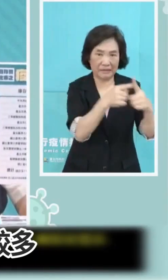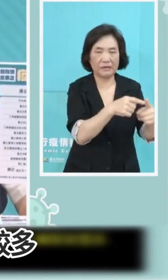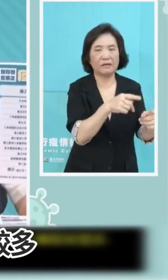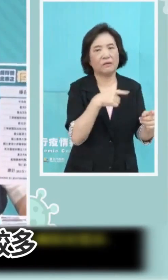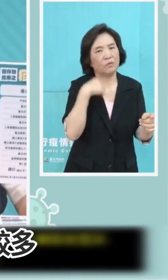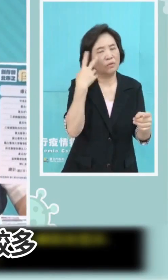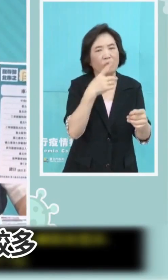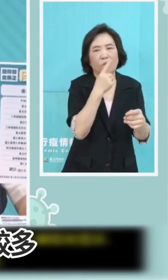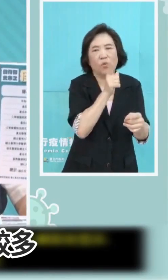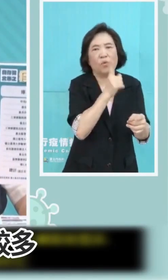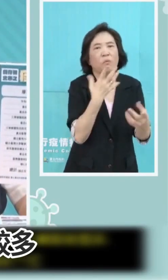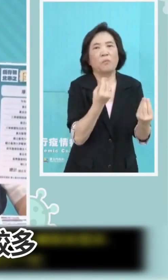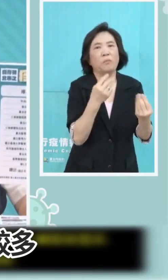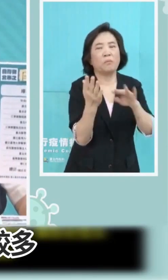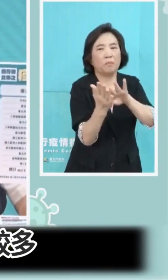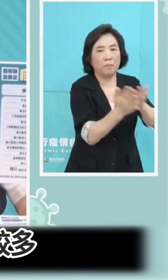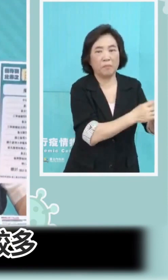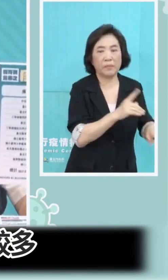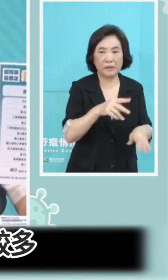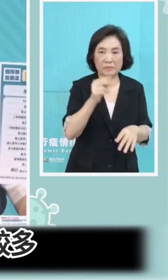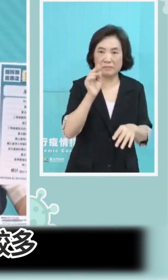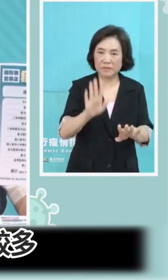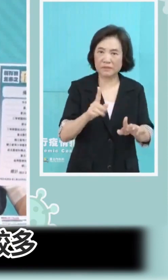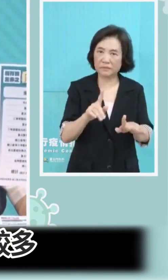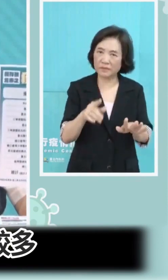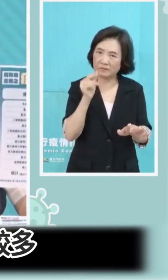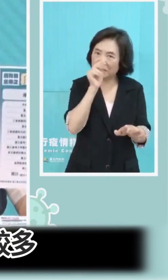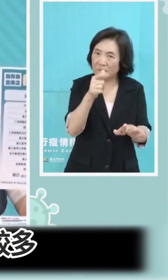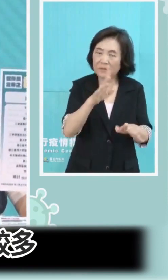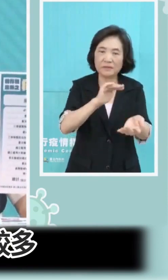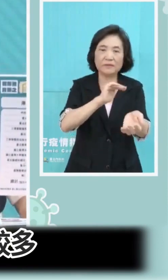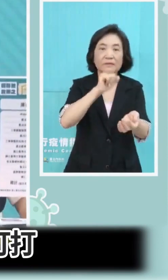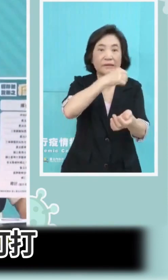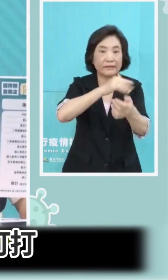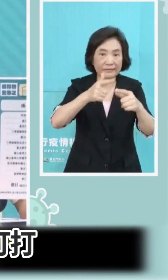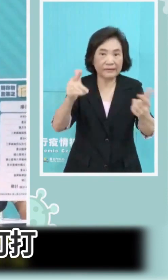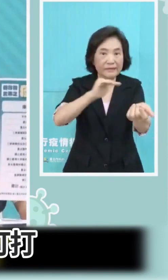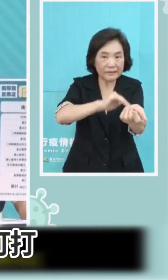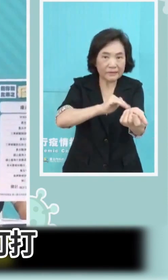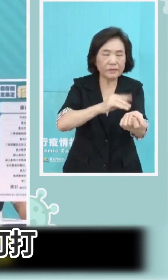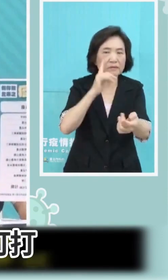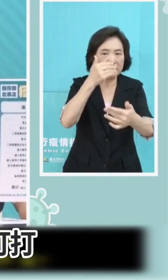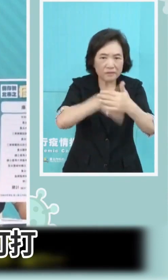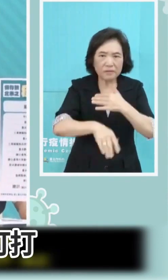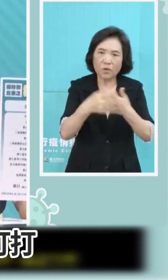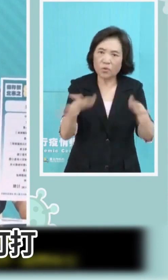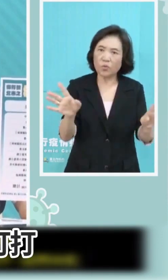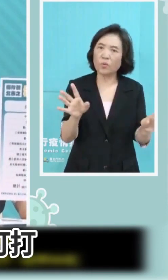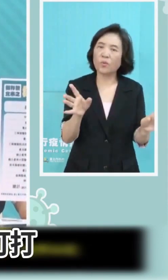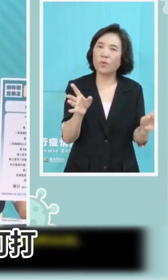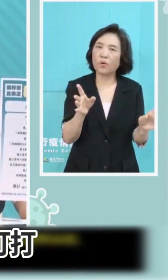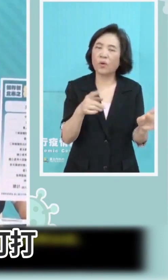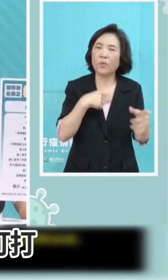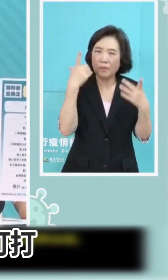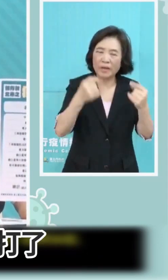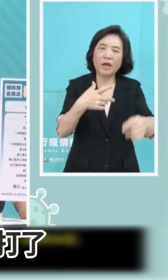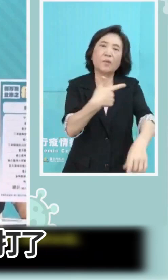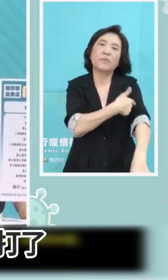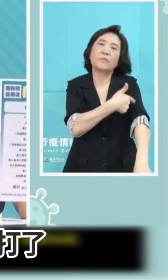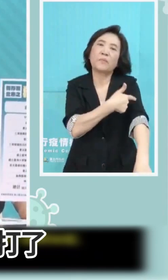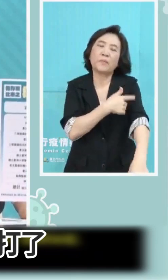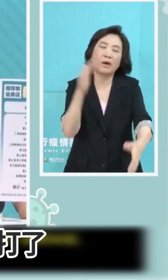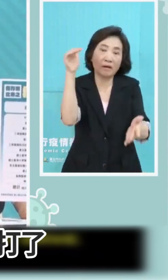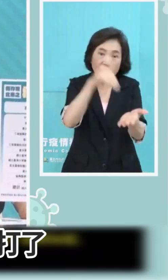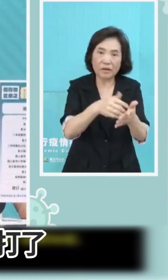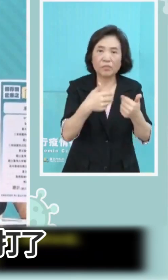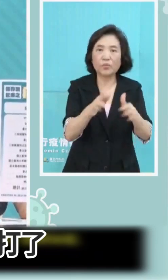是哦，这台大医院是剩下比较多啊。那我这个明白的讲了哦，本来一直打到莫